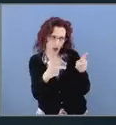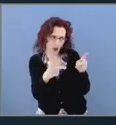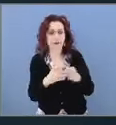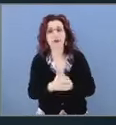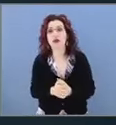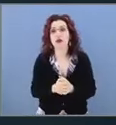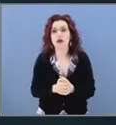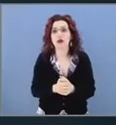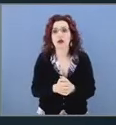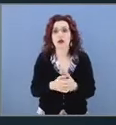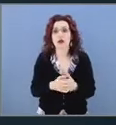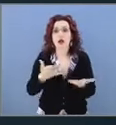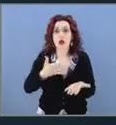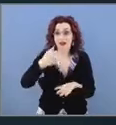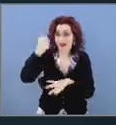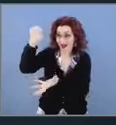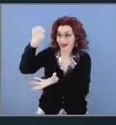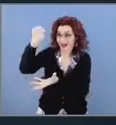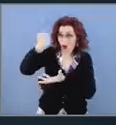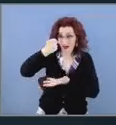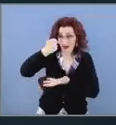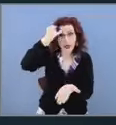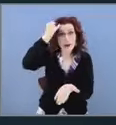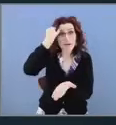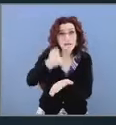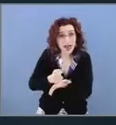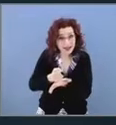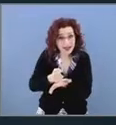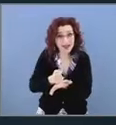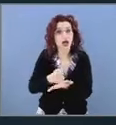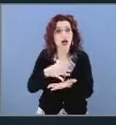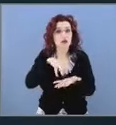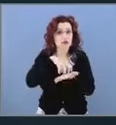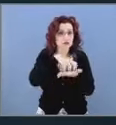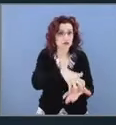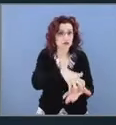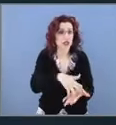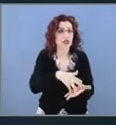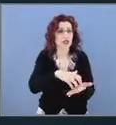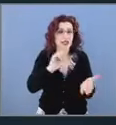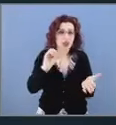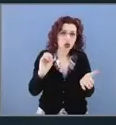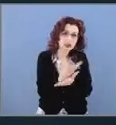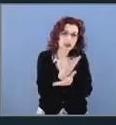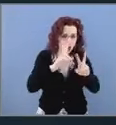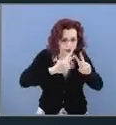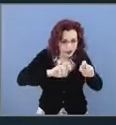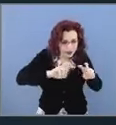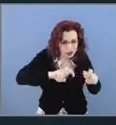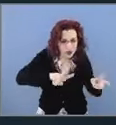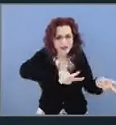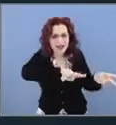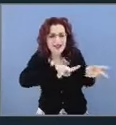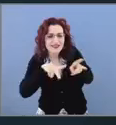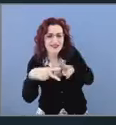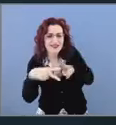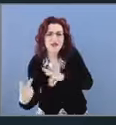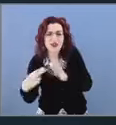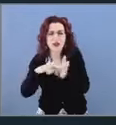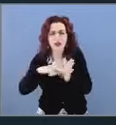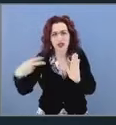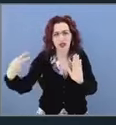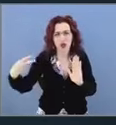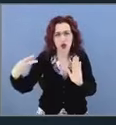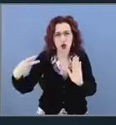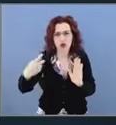risorse saranno destinate alla ricerca, all'innovazione, al trasferimento tecnologico. Noi ci presentiamo in astri di partenza con un sistema